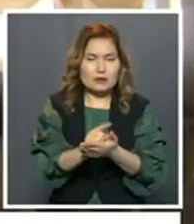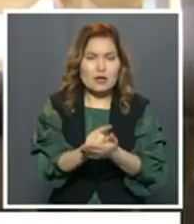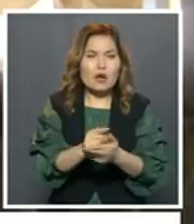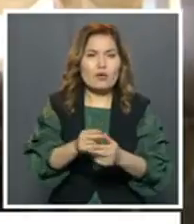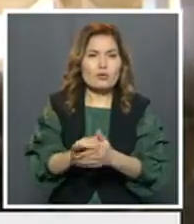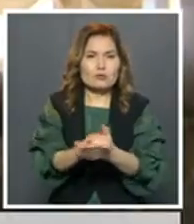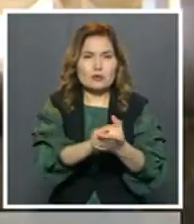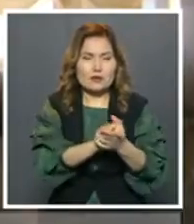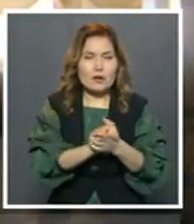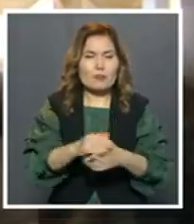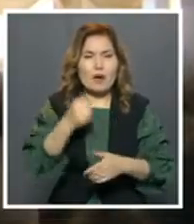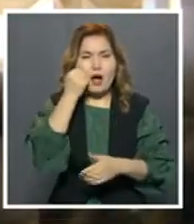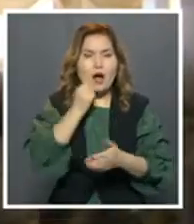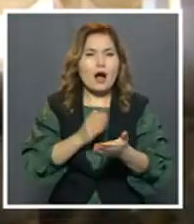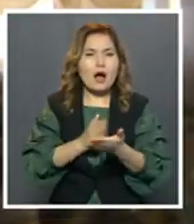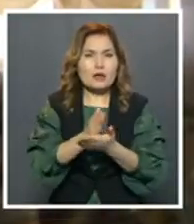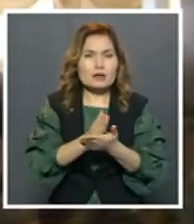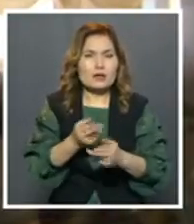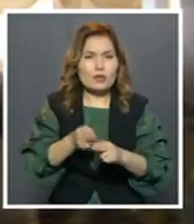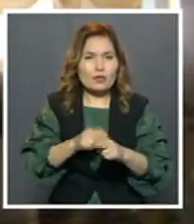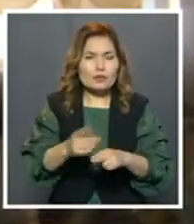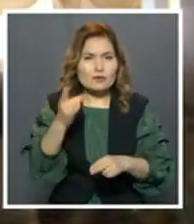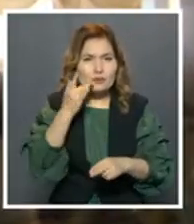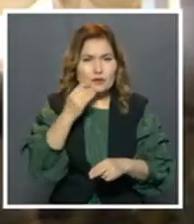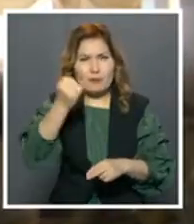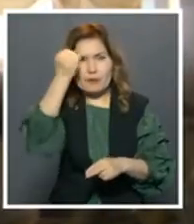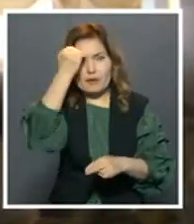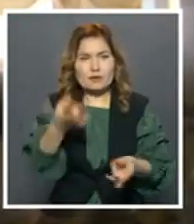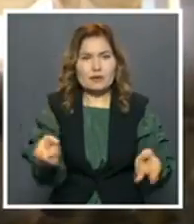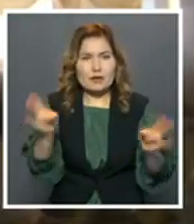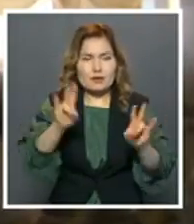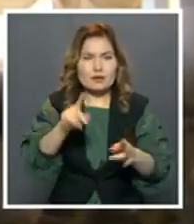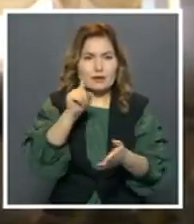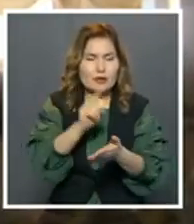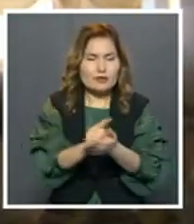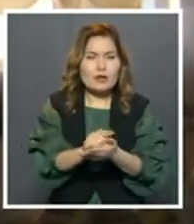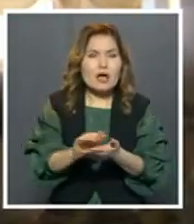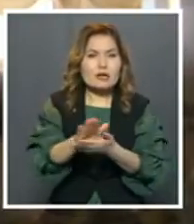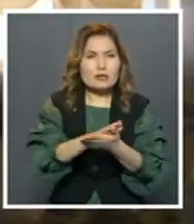ардагерлеріміз, ол туралы біз ешқашан ұмытпау керек. И ол қазір, конечно, азайып жатыр.